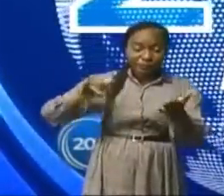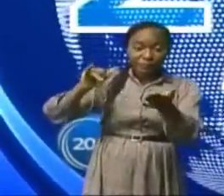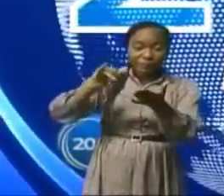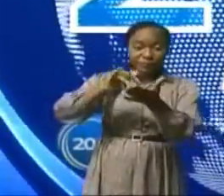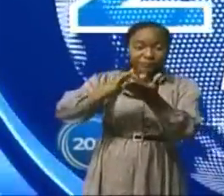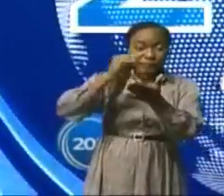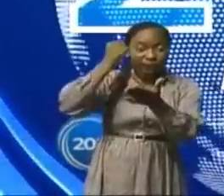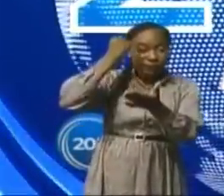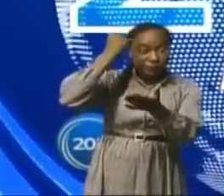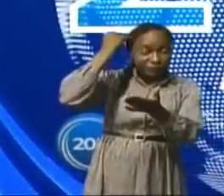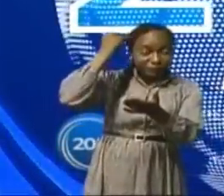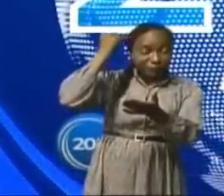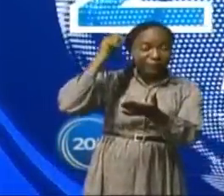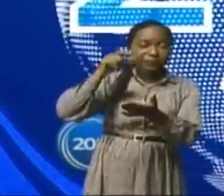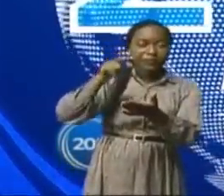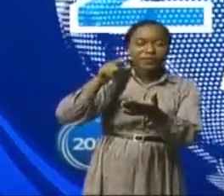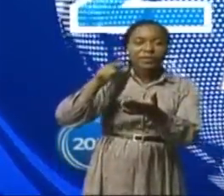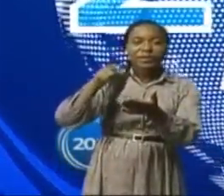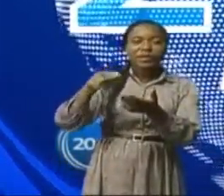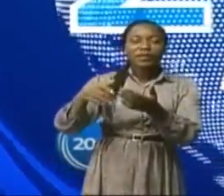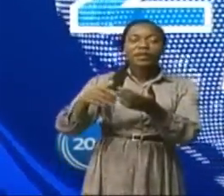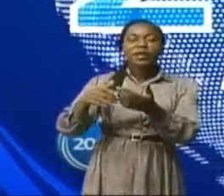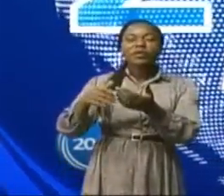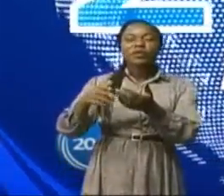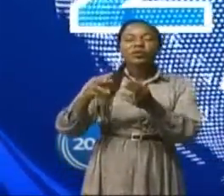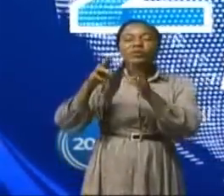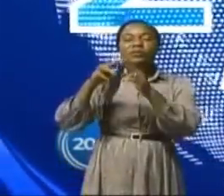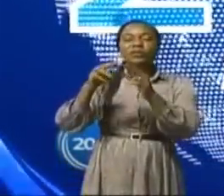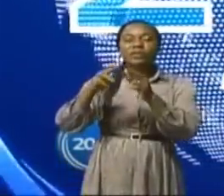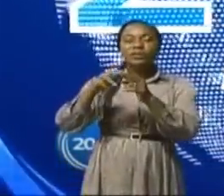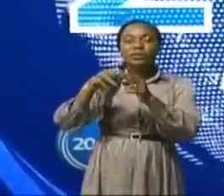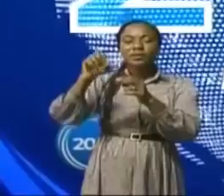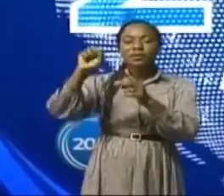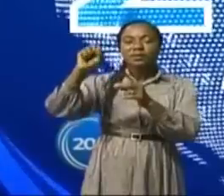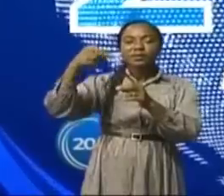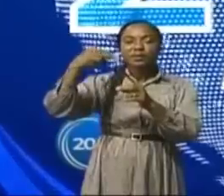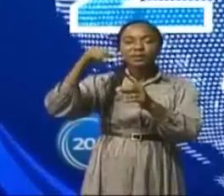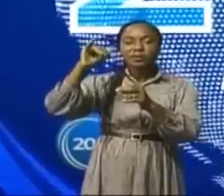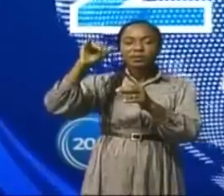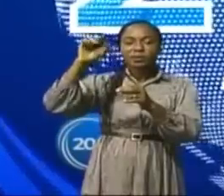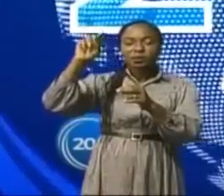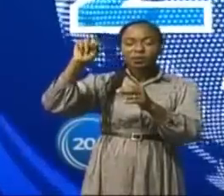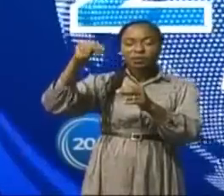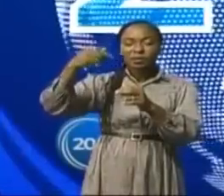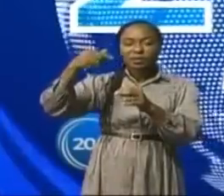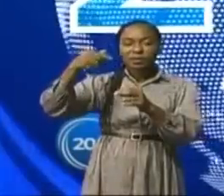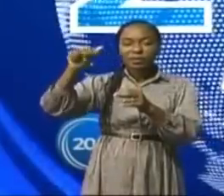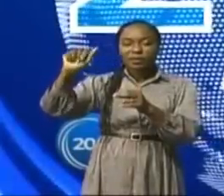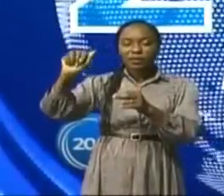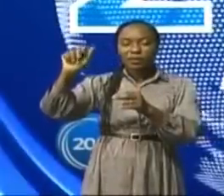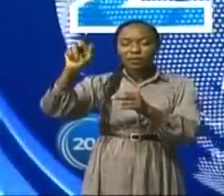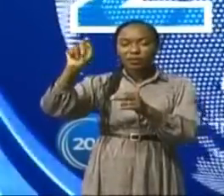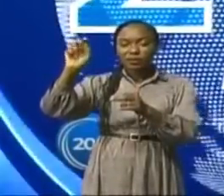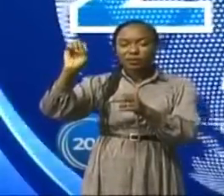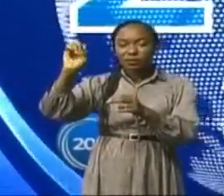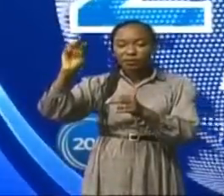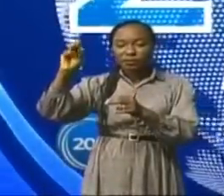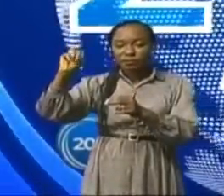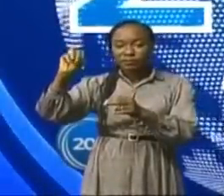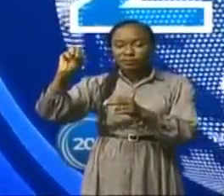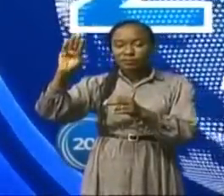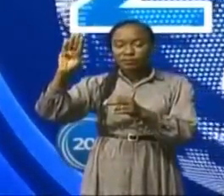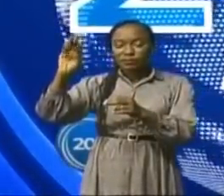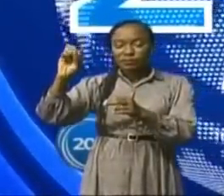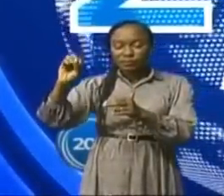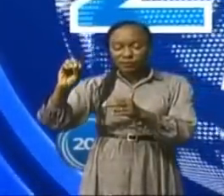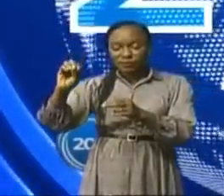Luano et au village Chilatembo, à plus de 55 km de la ville de Lubumbashi. Toutes les dispositions sont déjà